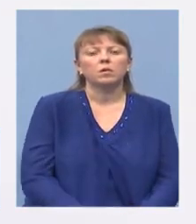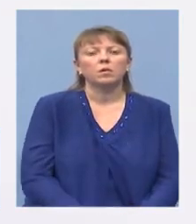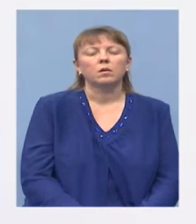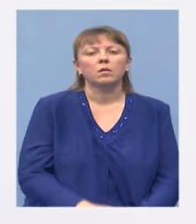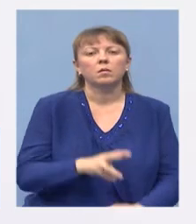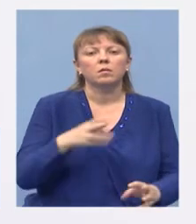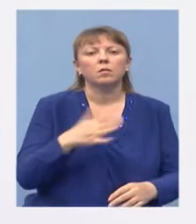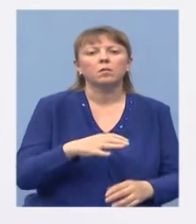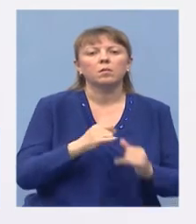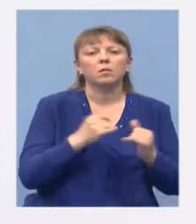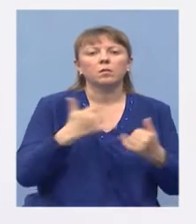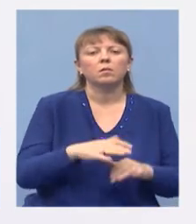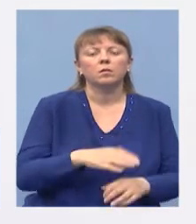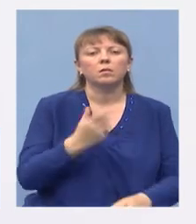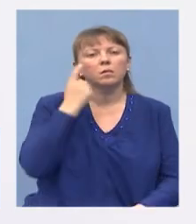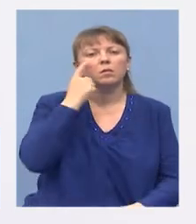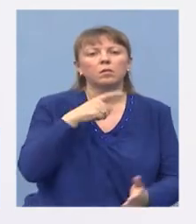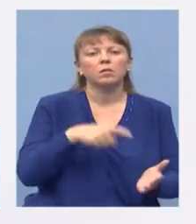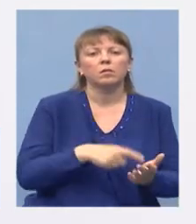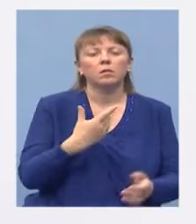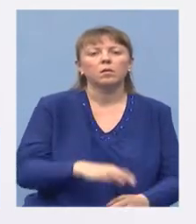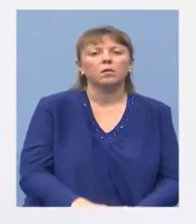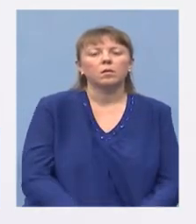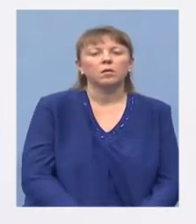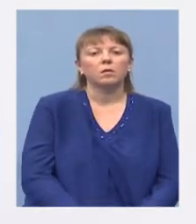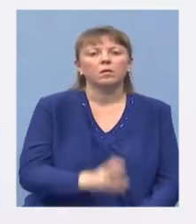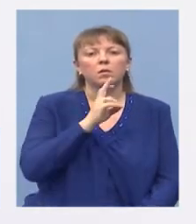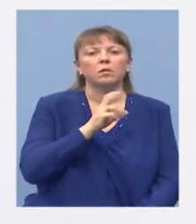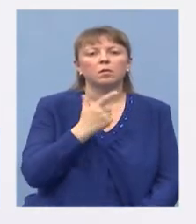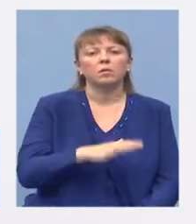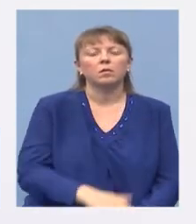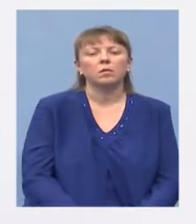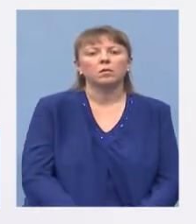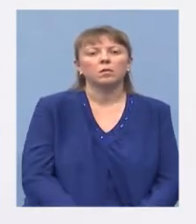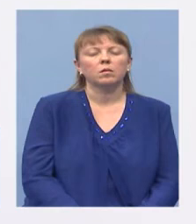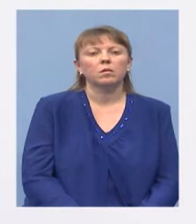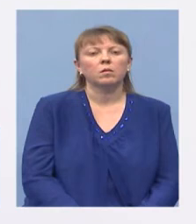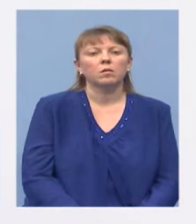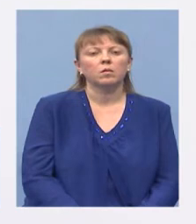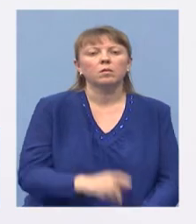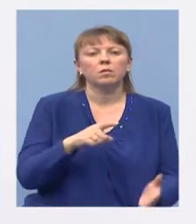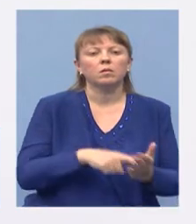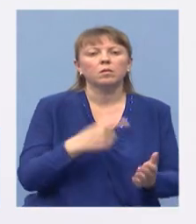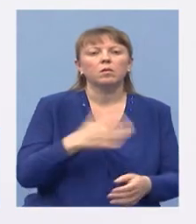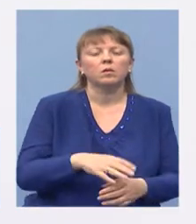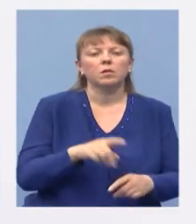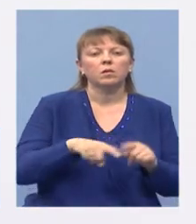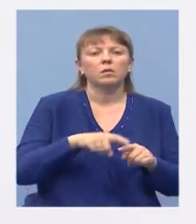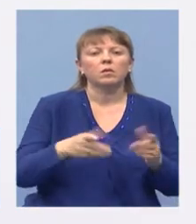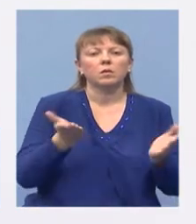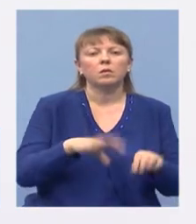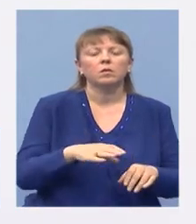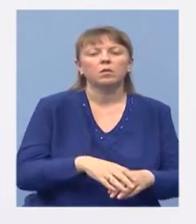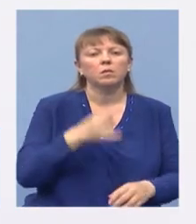Министерство цифрового развития решает эти вопросы, и государственные услуги, в принципе, вопросы, скорее всего, остались в